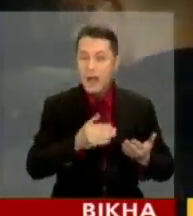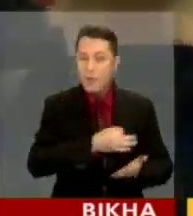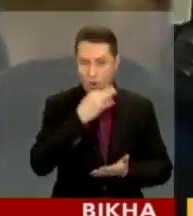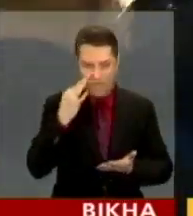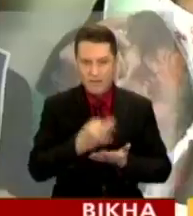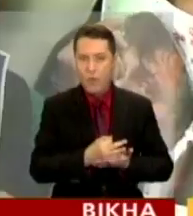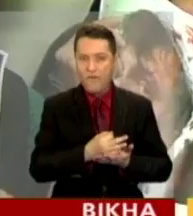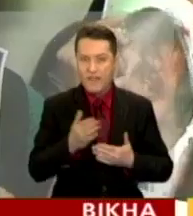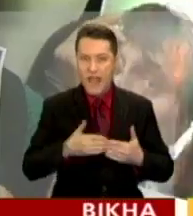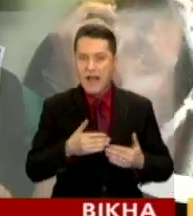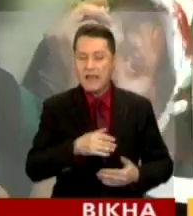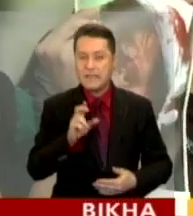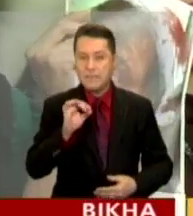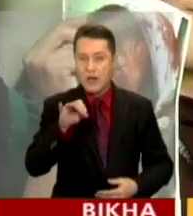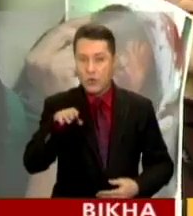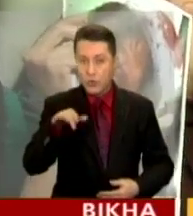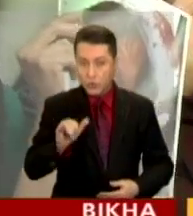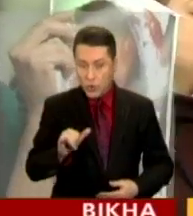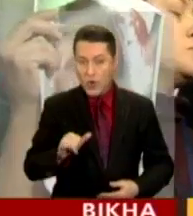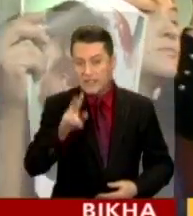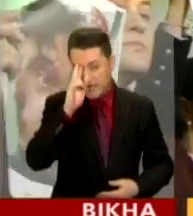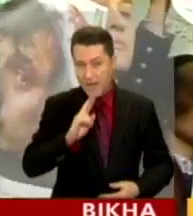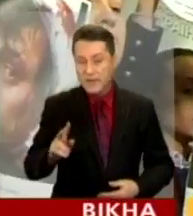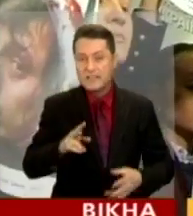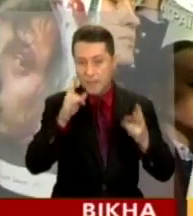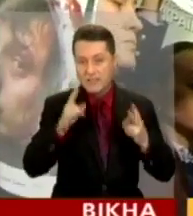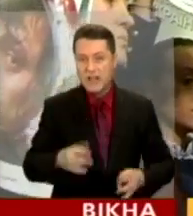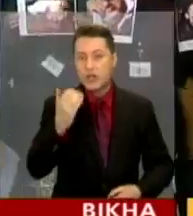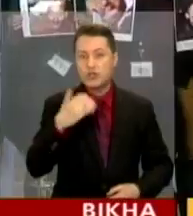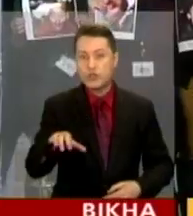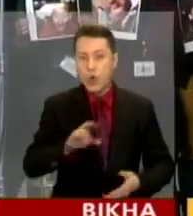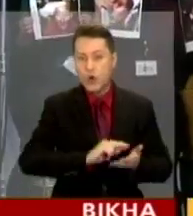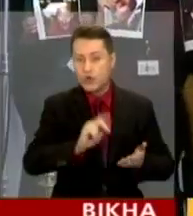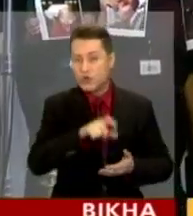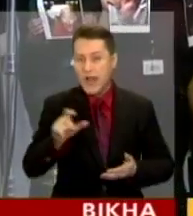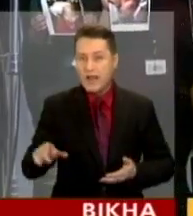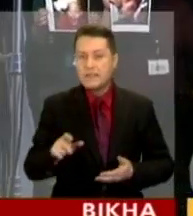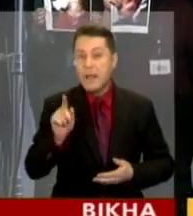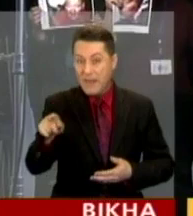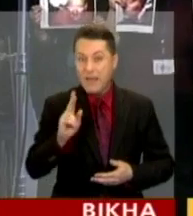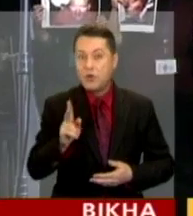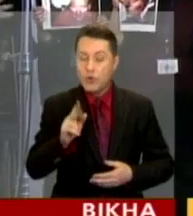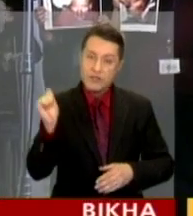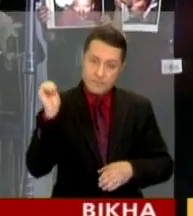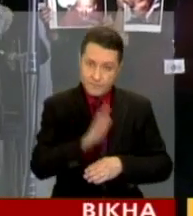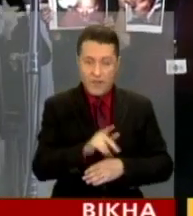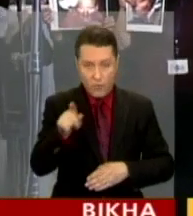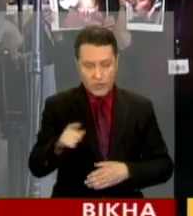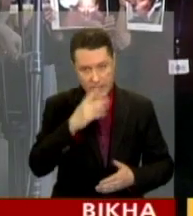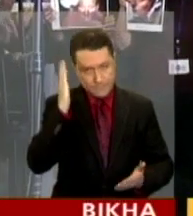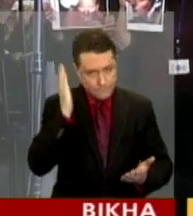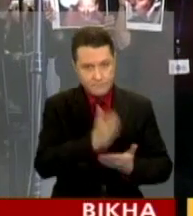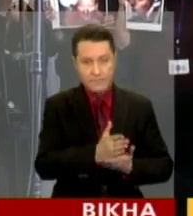«Беркуту». За два місяці постраждало понад 100 журналістів. Їм хтось давав такий наказ, тому що вони цілеспрямовано